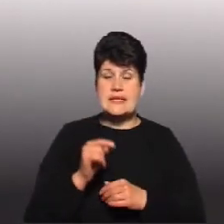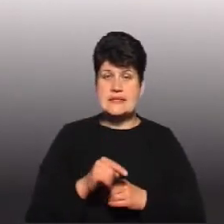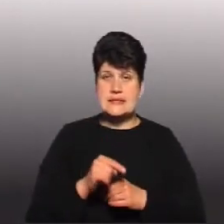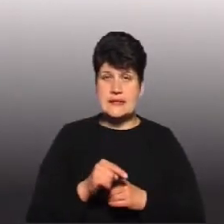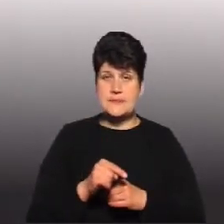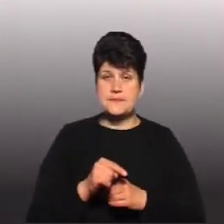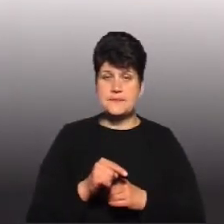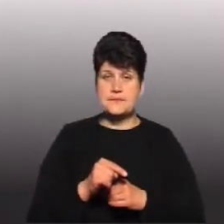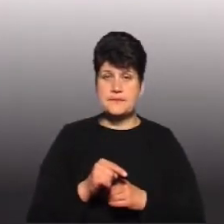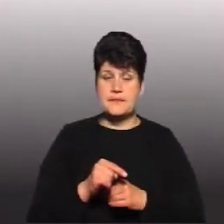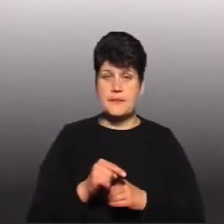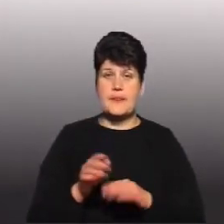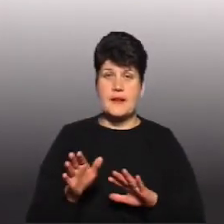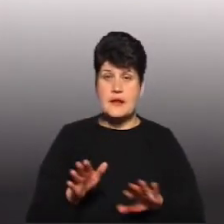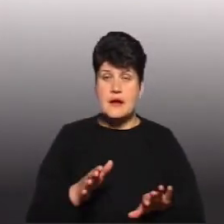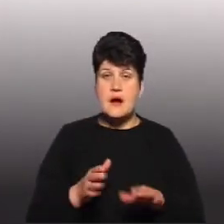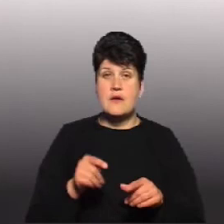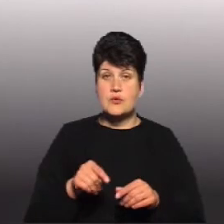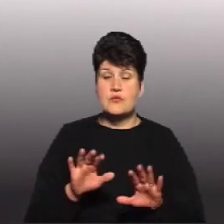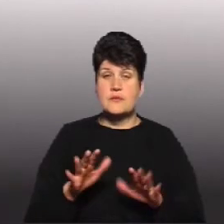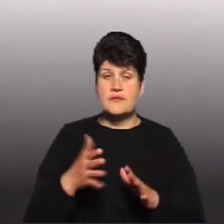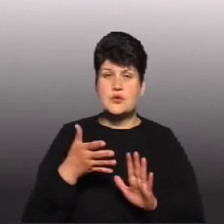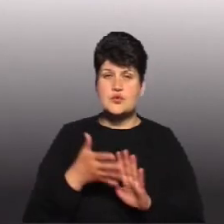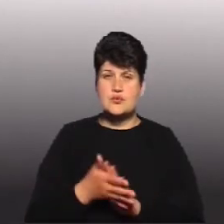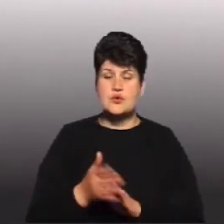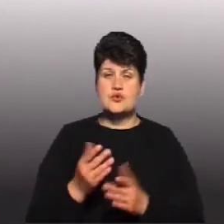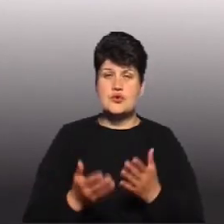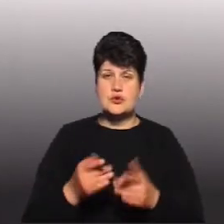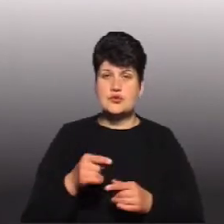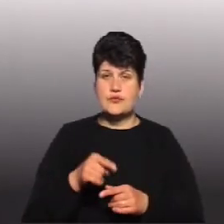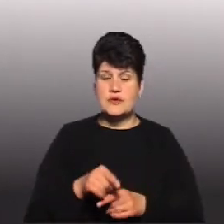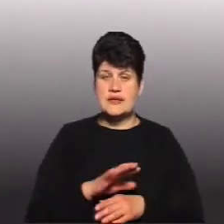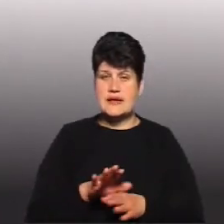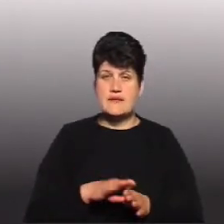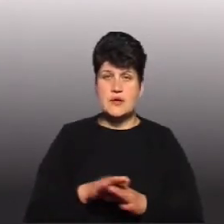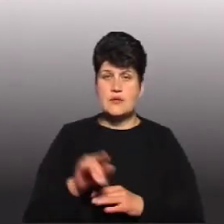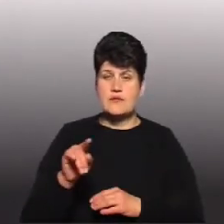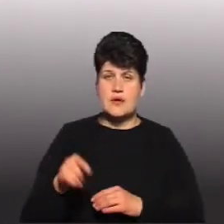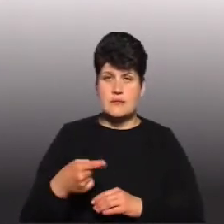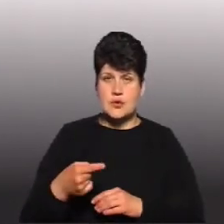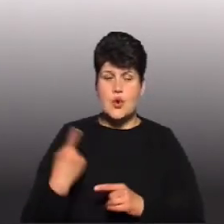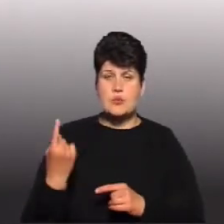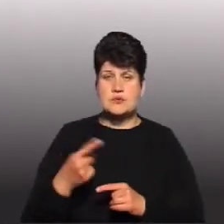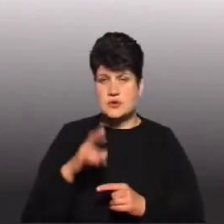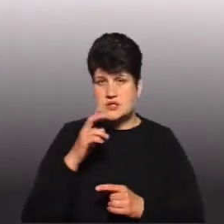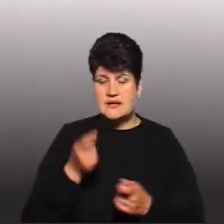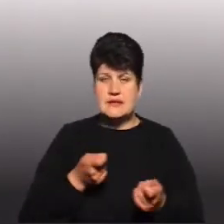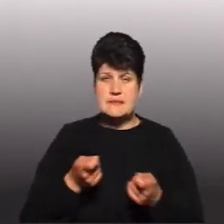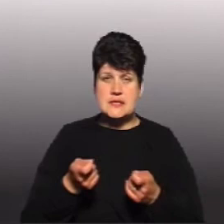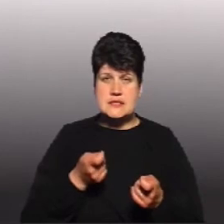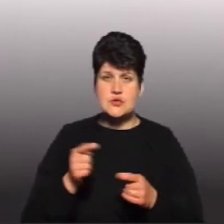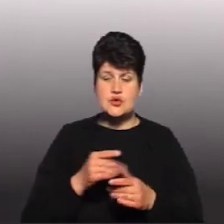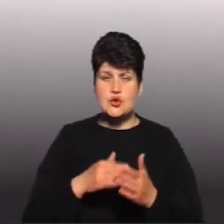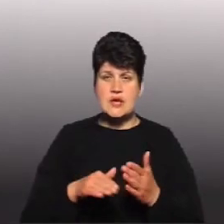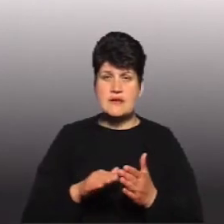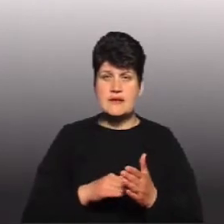сходила. А в даному випадку вони розуміють, що якщо вони не виконають вимогу обласної державної адміністрації щодо ліквідації,